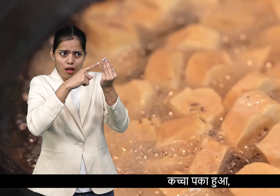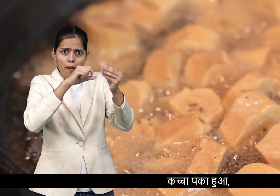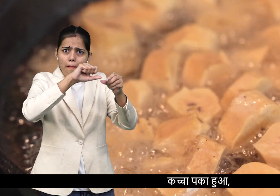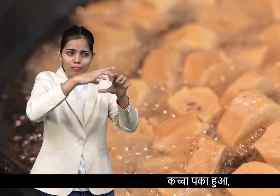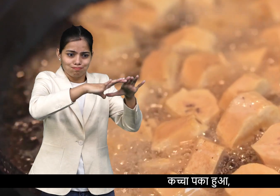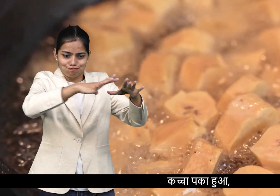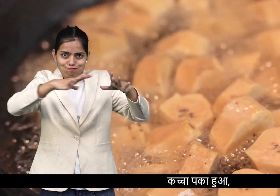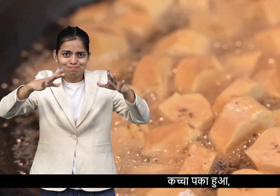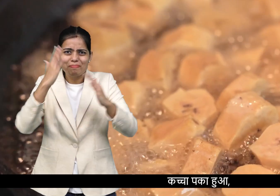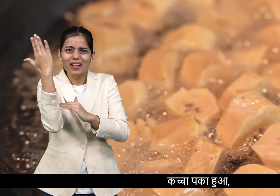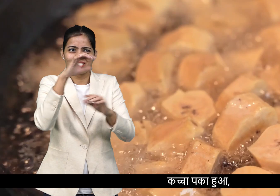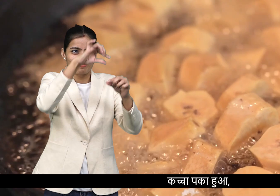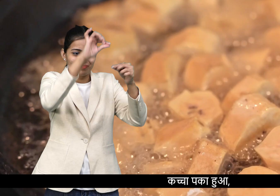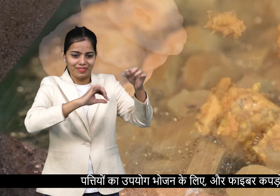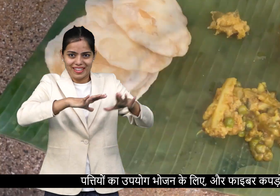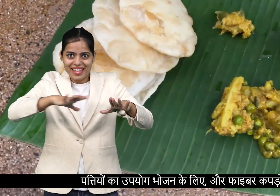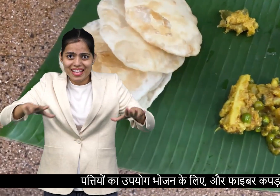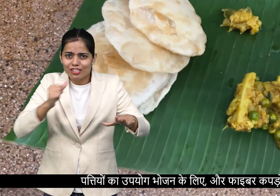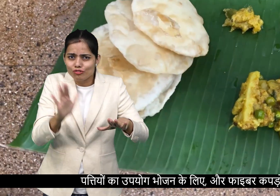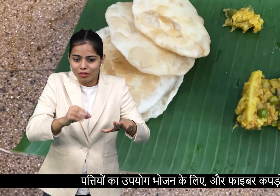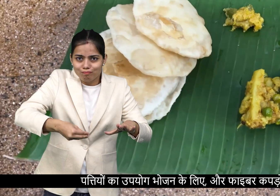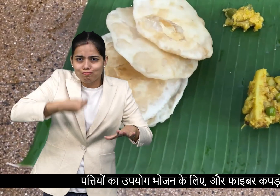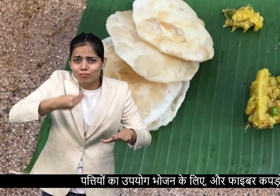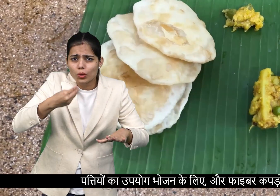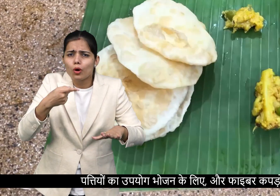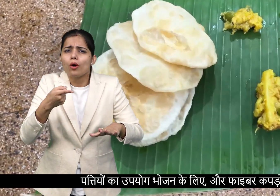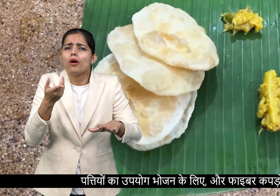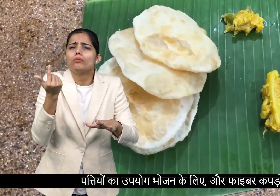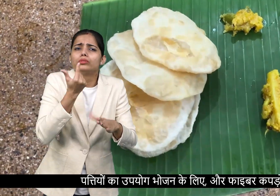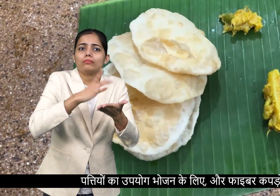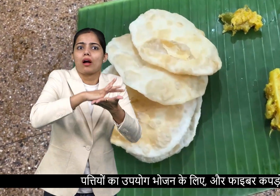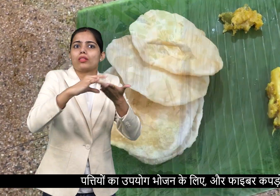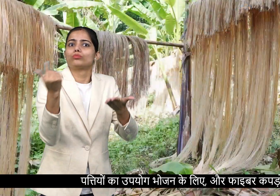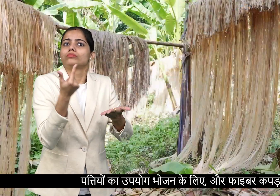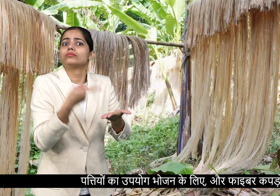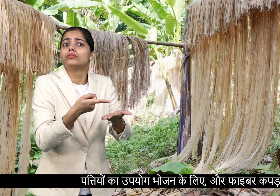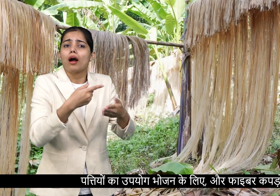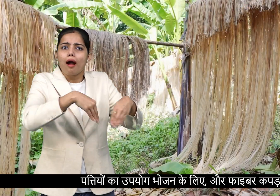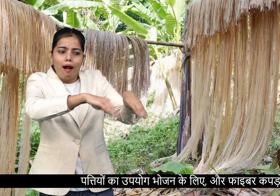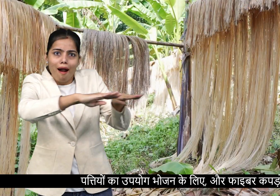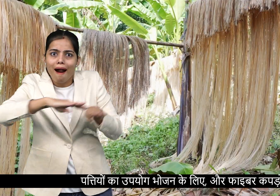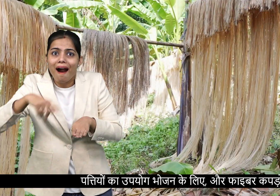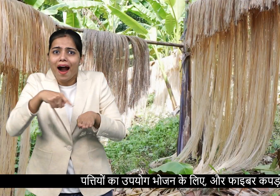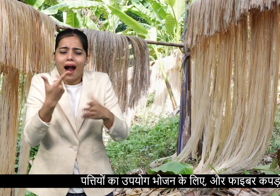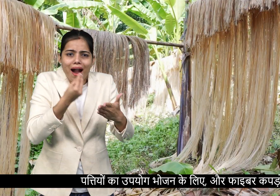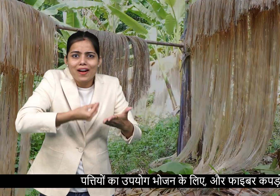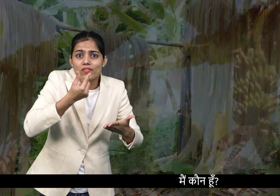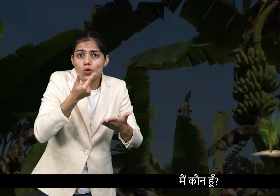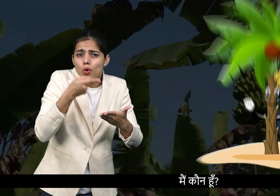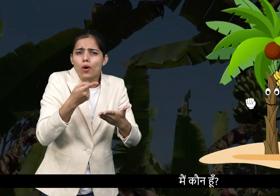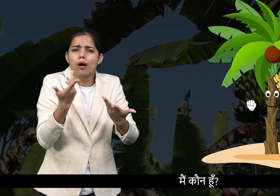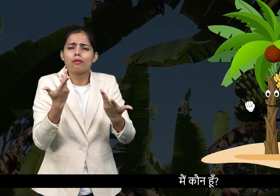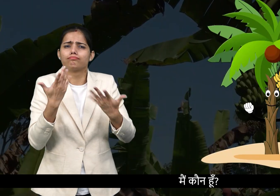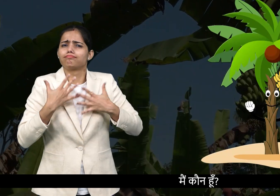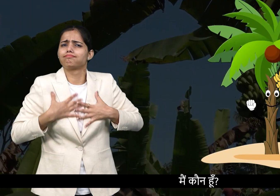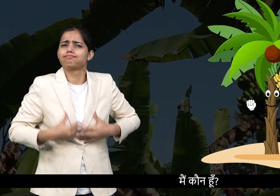कच्चा पका हुआ। पत्तियों का उपयोग भोजन के लिए और फाइबर कपड़ों के लिए। मैं